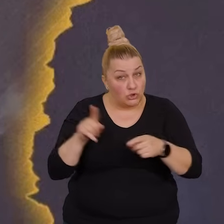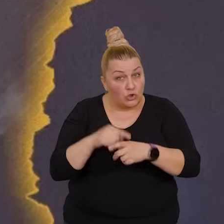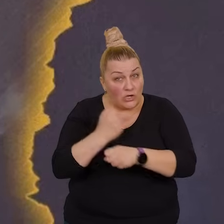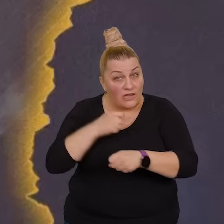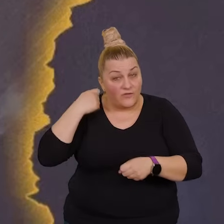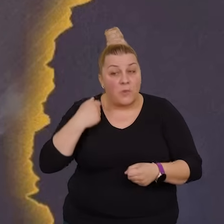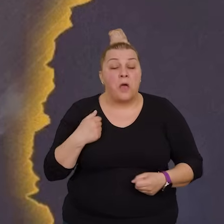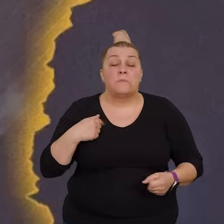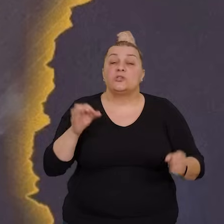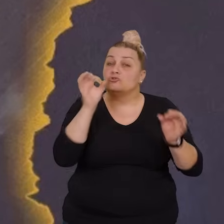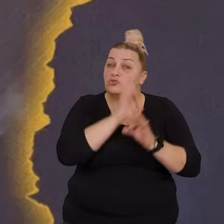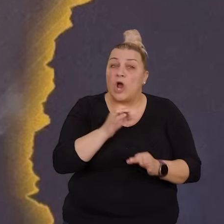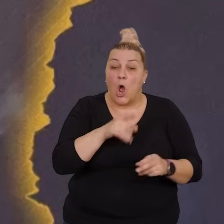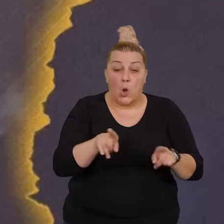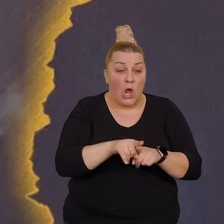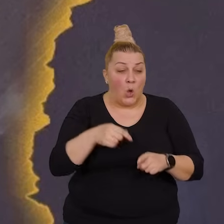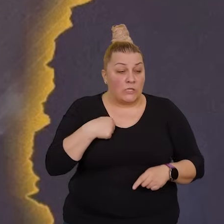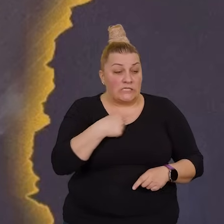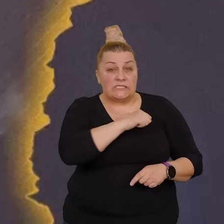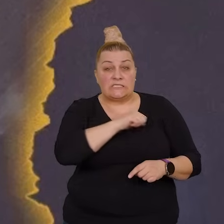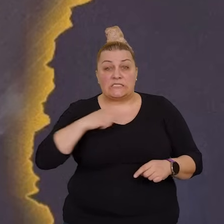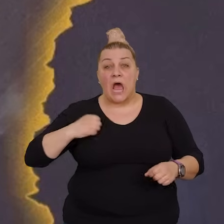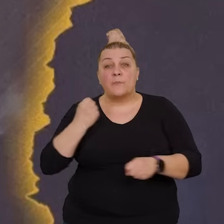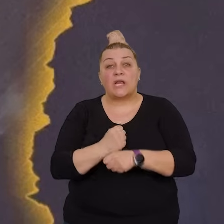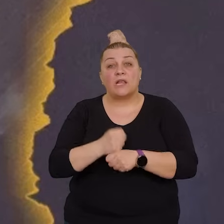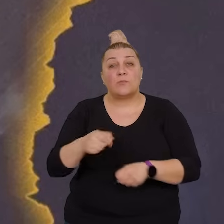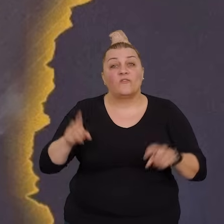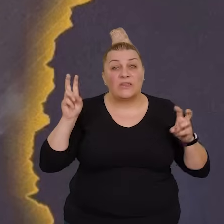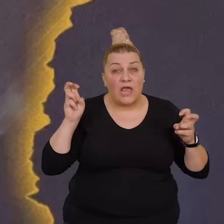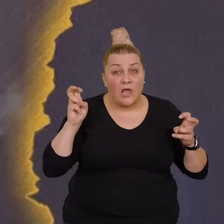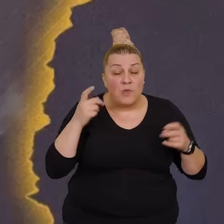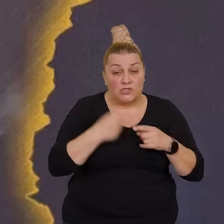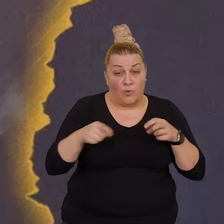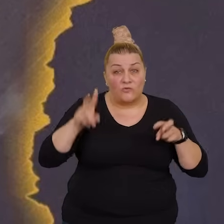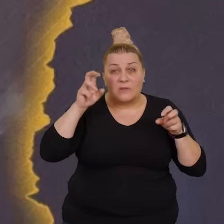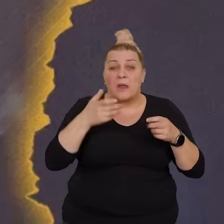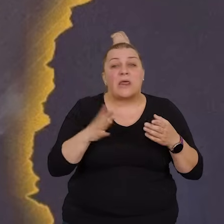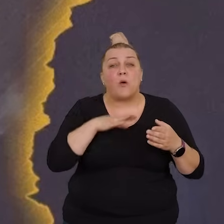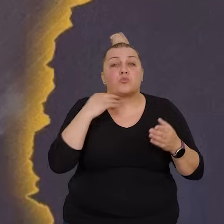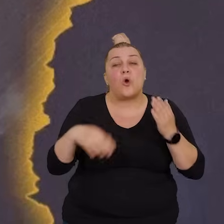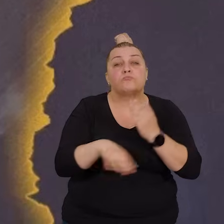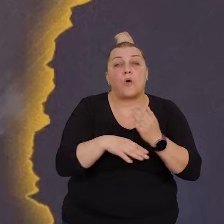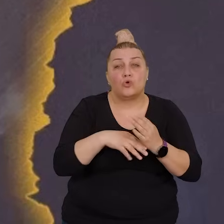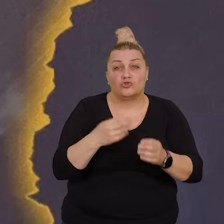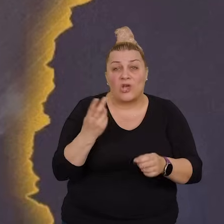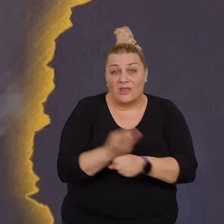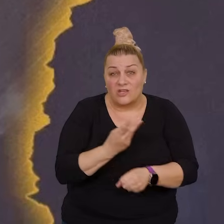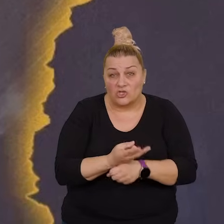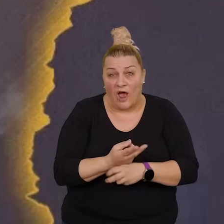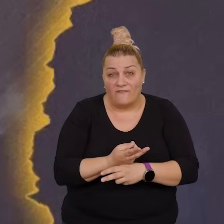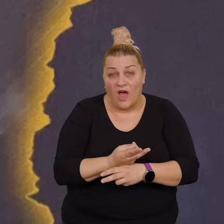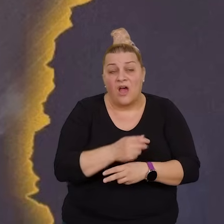način sam u ovim temama, jer gledajte, u tim temama nemate pomoć od države, nažalost, ili imate vrlo, vrlo malo nekih